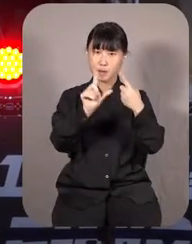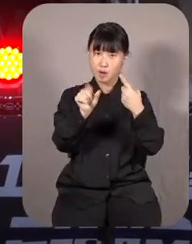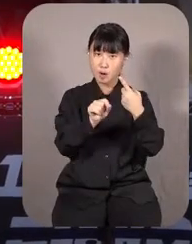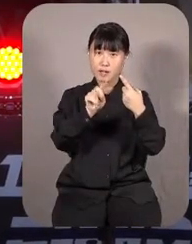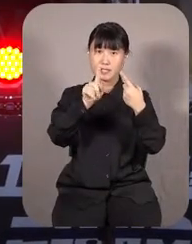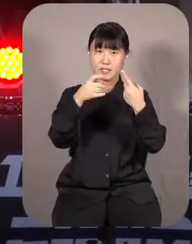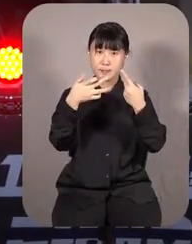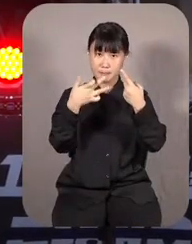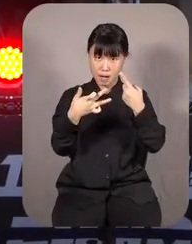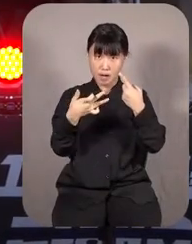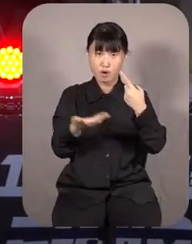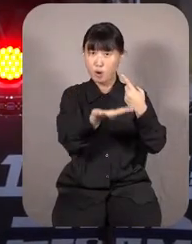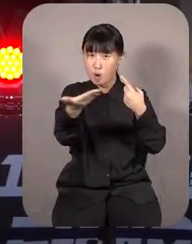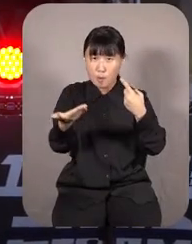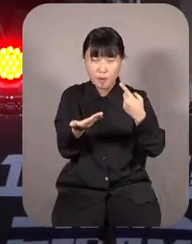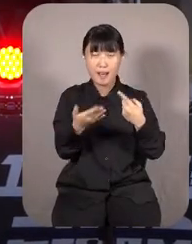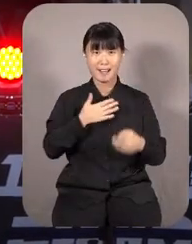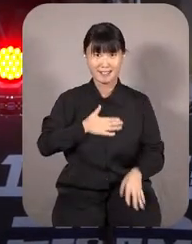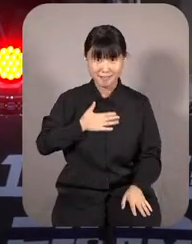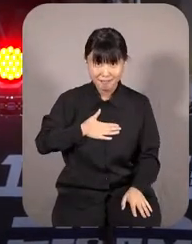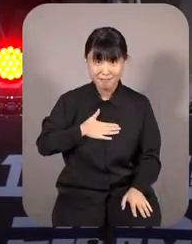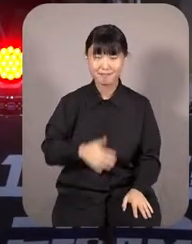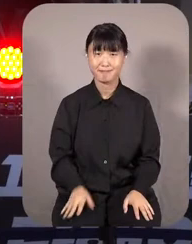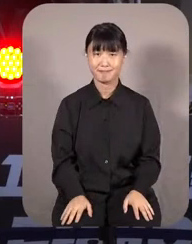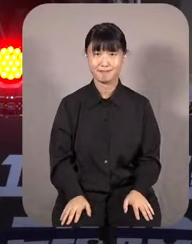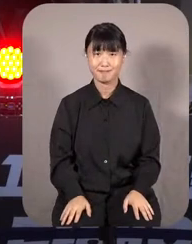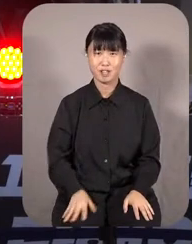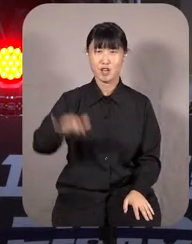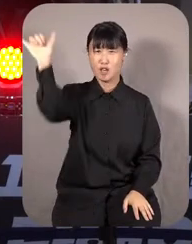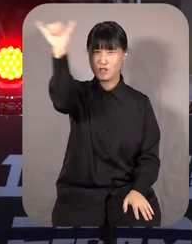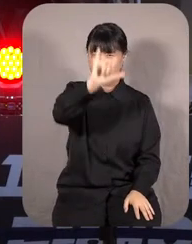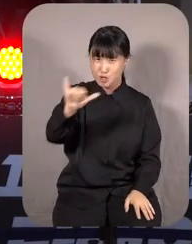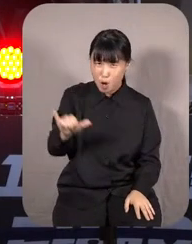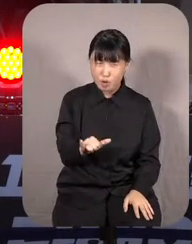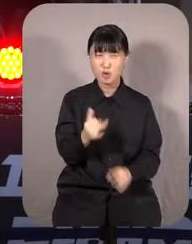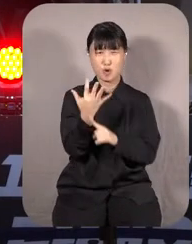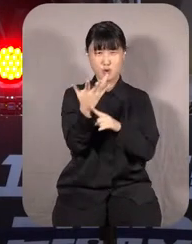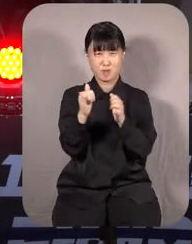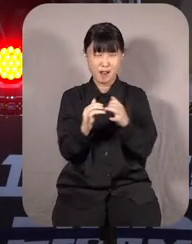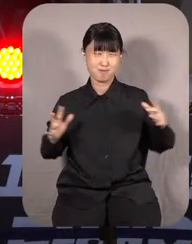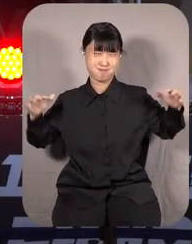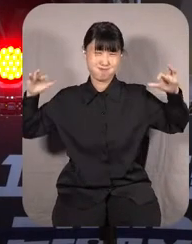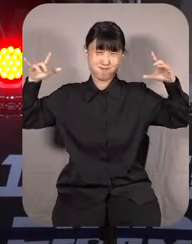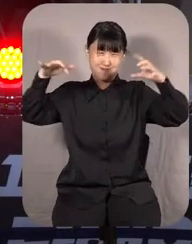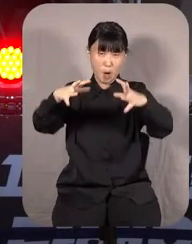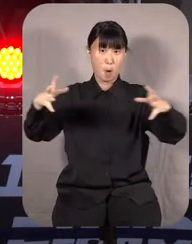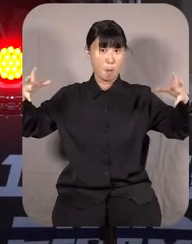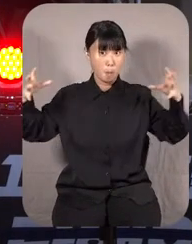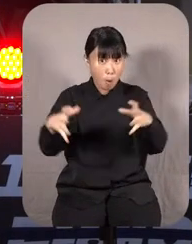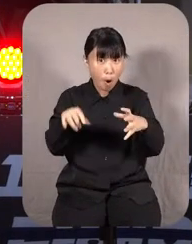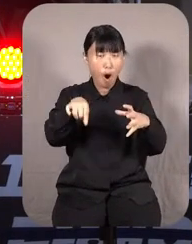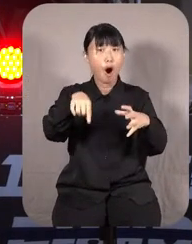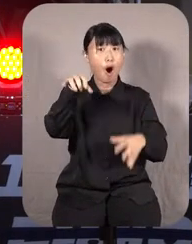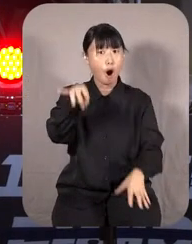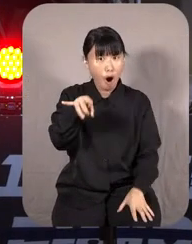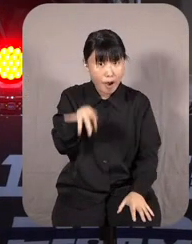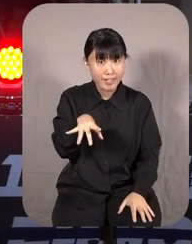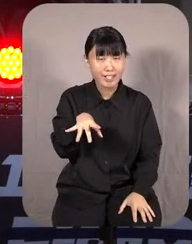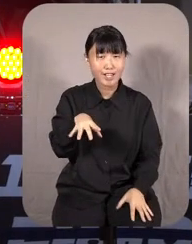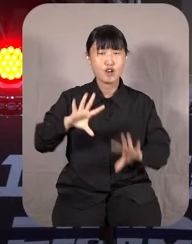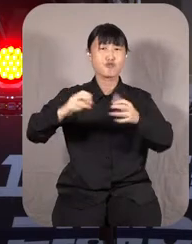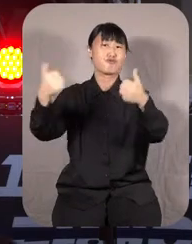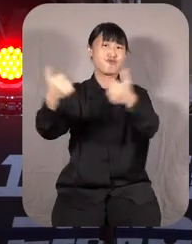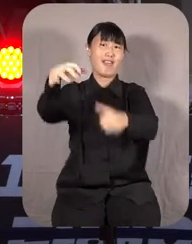날인지 아시죠? 11월 전국집중 촛불대행진은 국회 앞으로 갑니다.